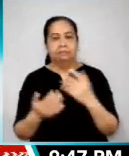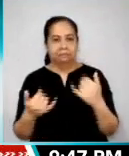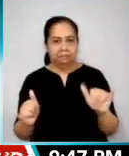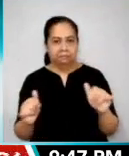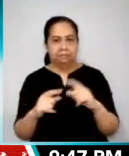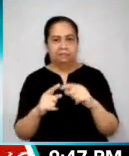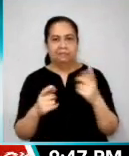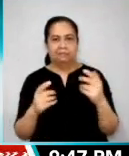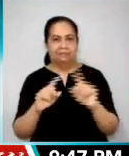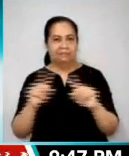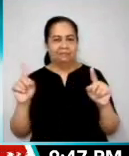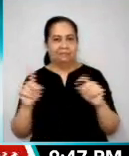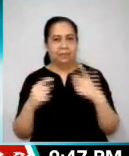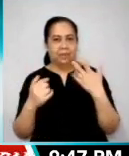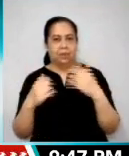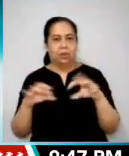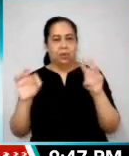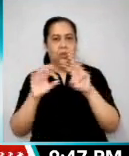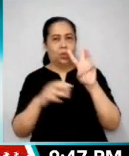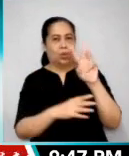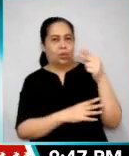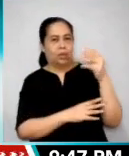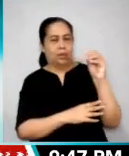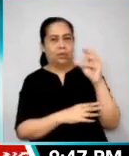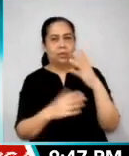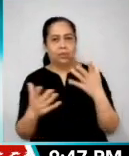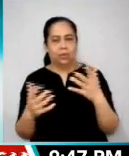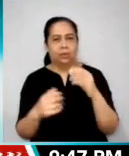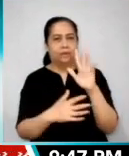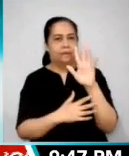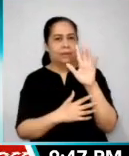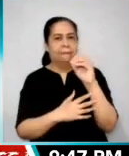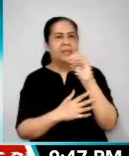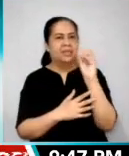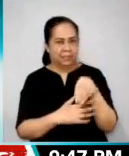sa threshold ng World Health Organization na 5% positivity rate.